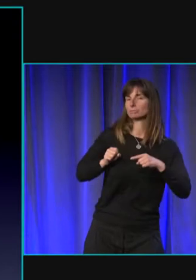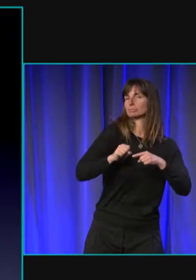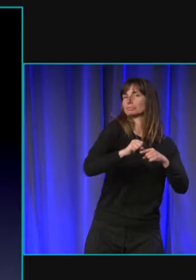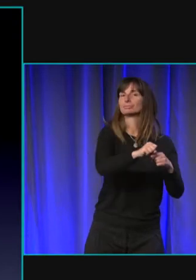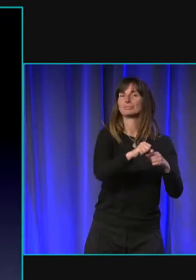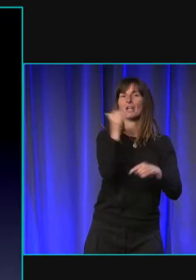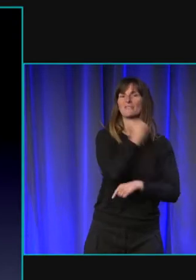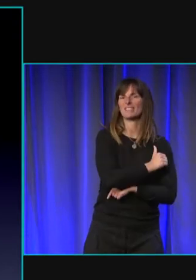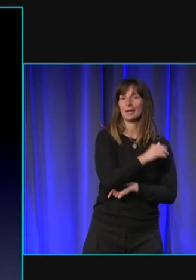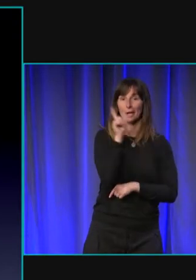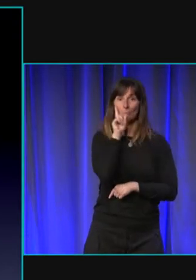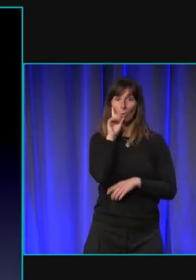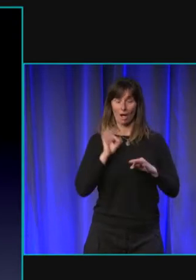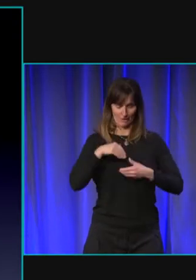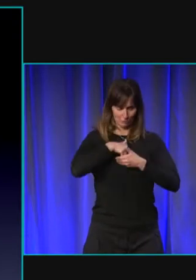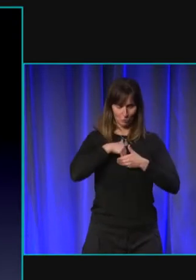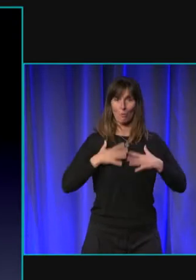ils produisent moins de déchets,